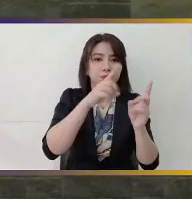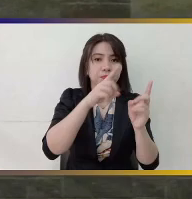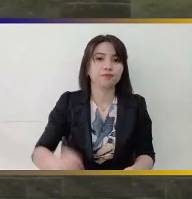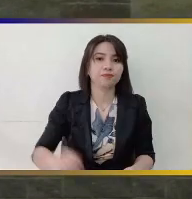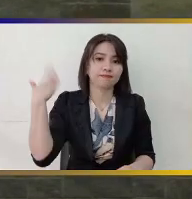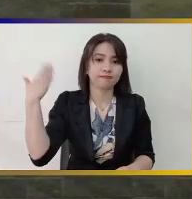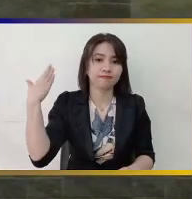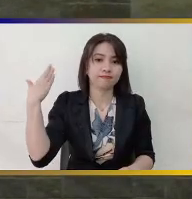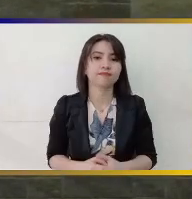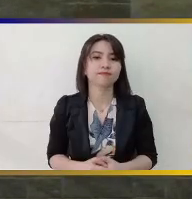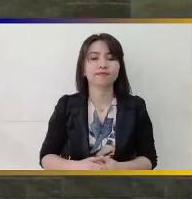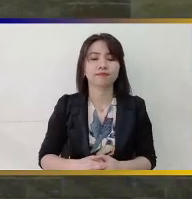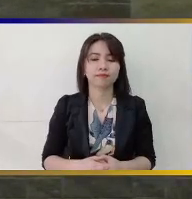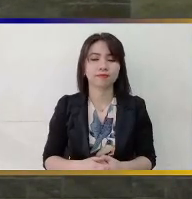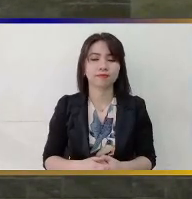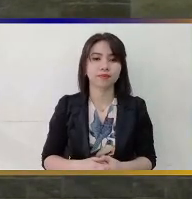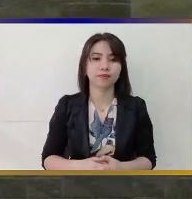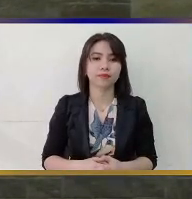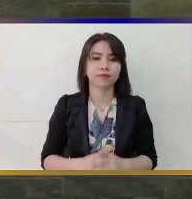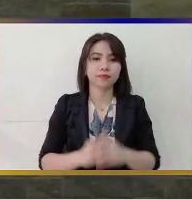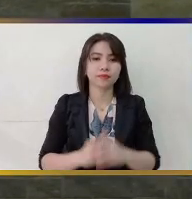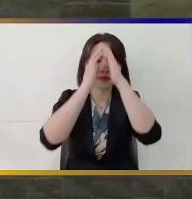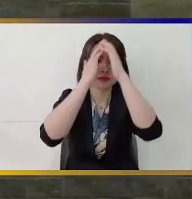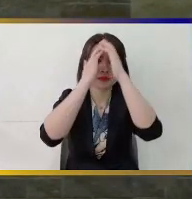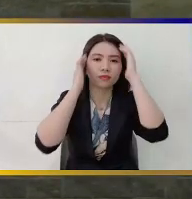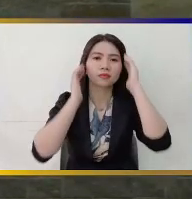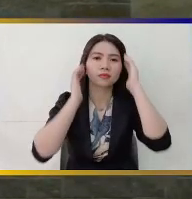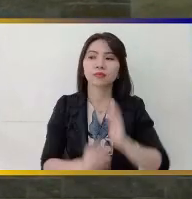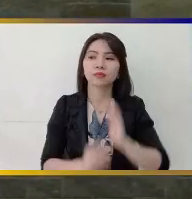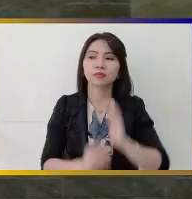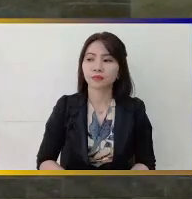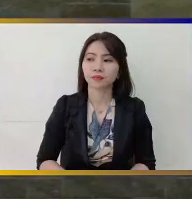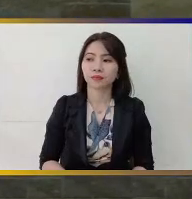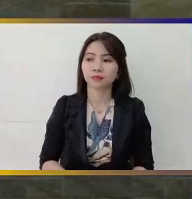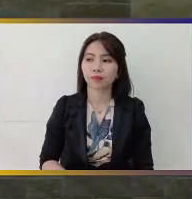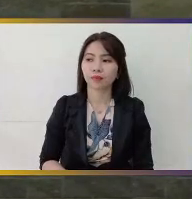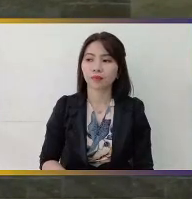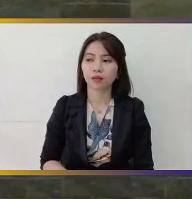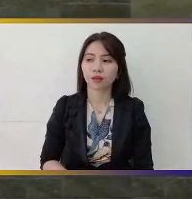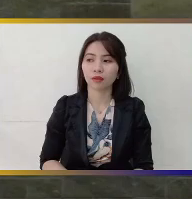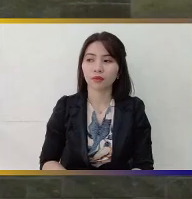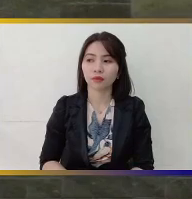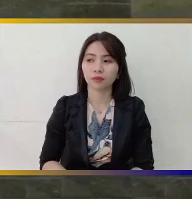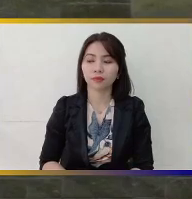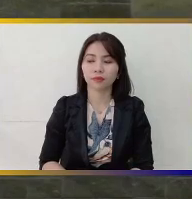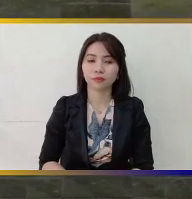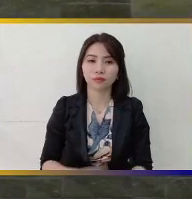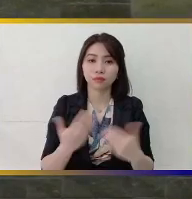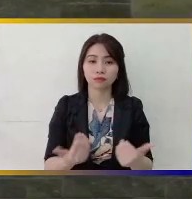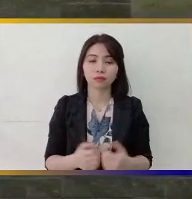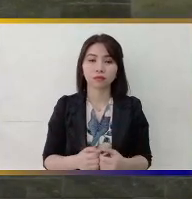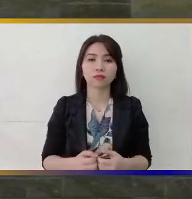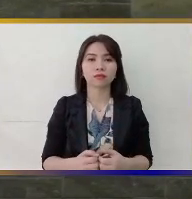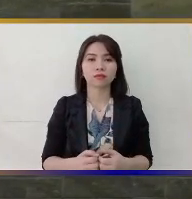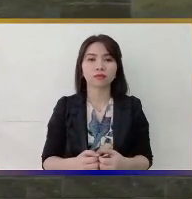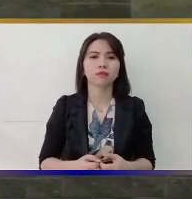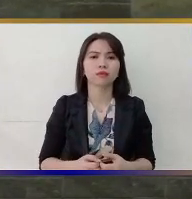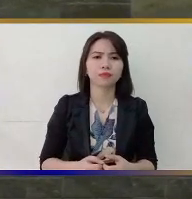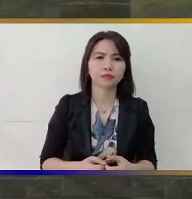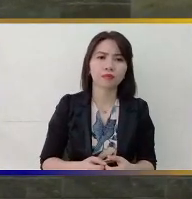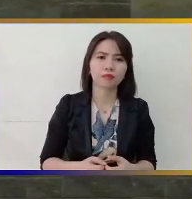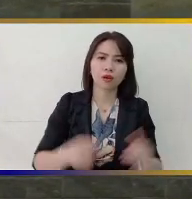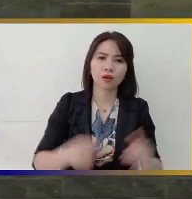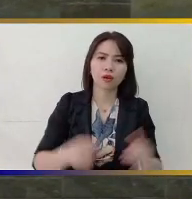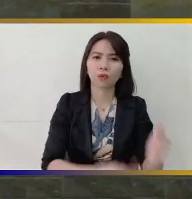about? Let me check. All right? Ano yung ginagawa ninyo na hindi niyo na